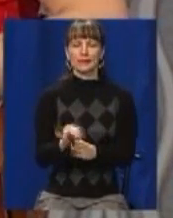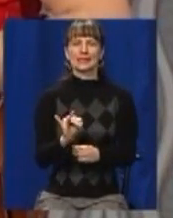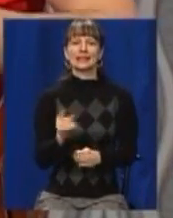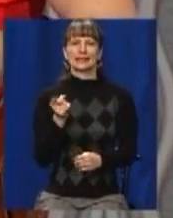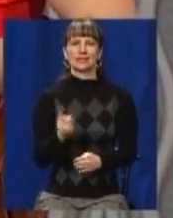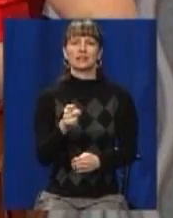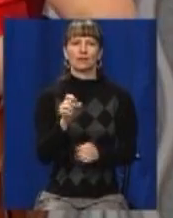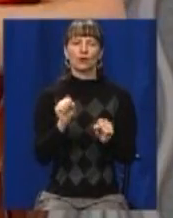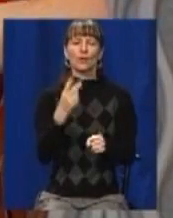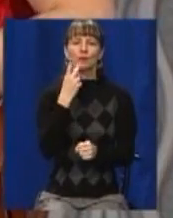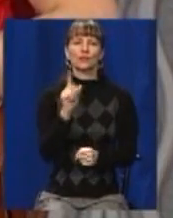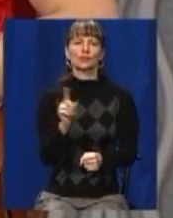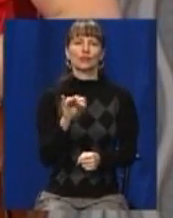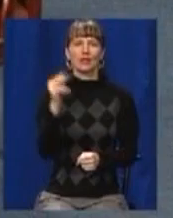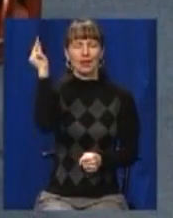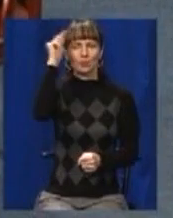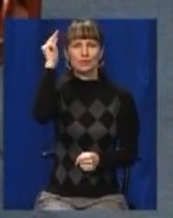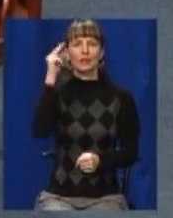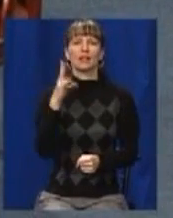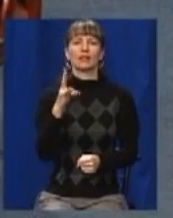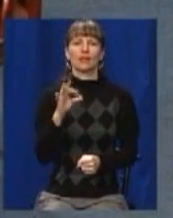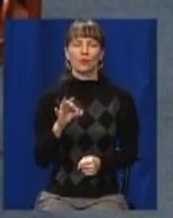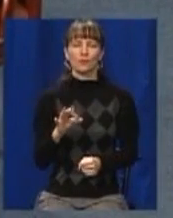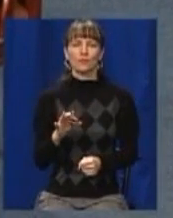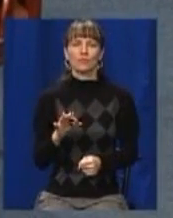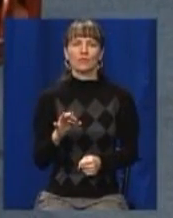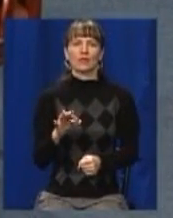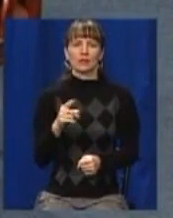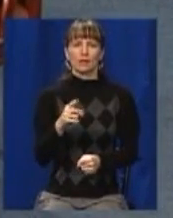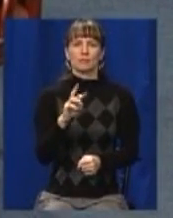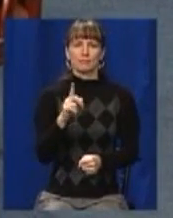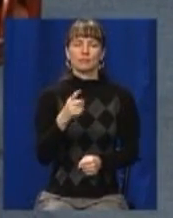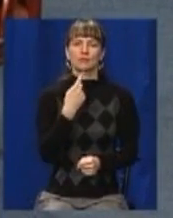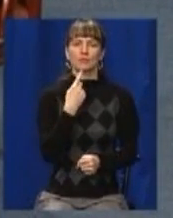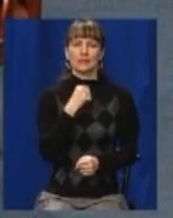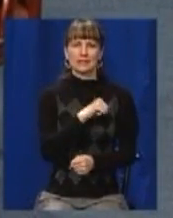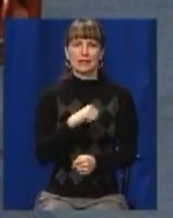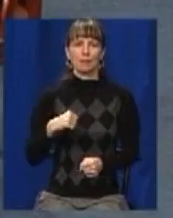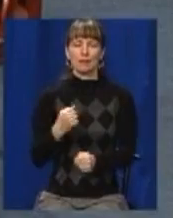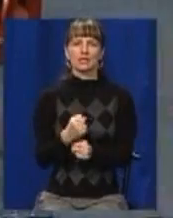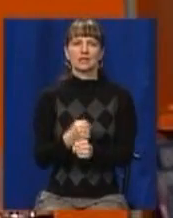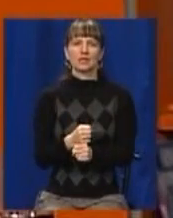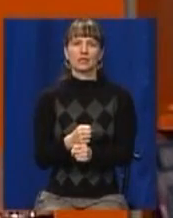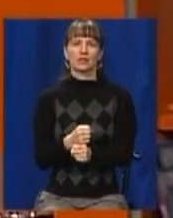там можна чому подивитися та навчитися. Але ти б от відважилася зробити це самостійно?